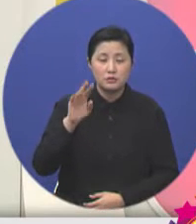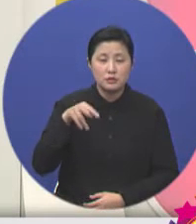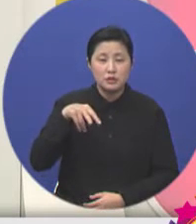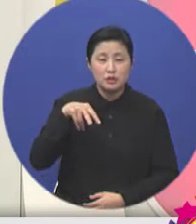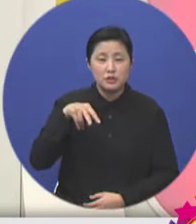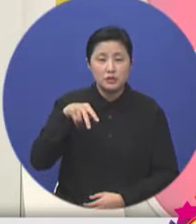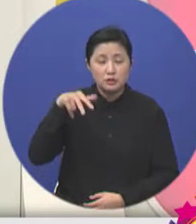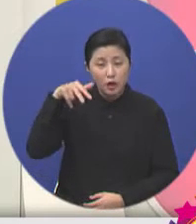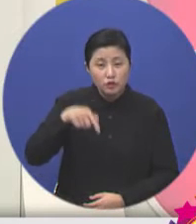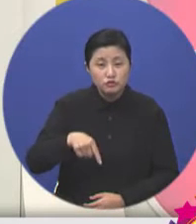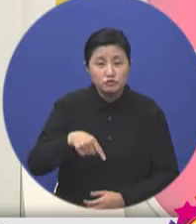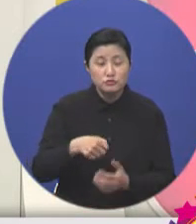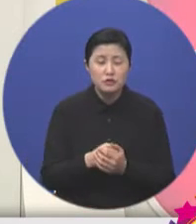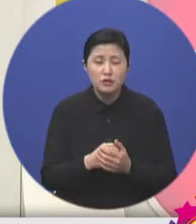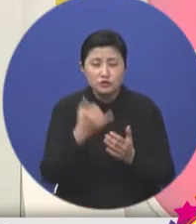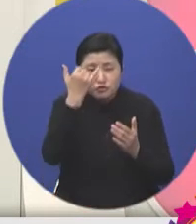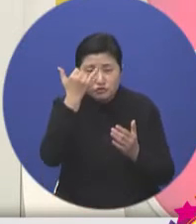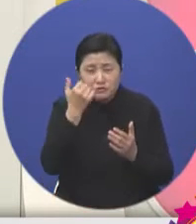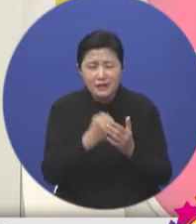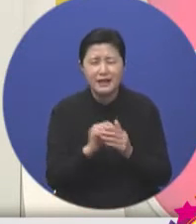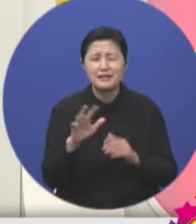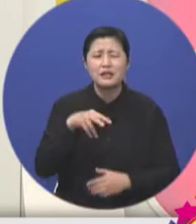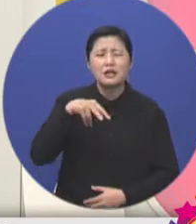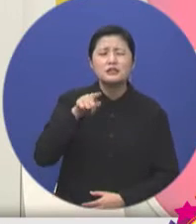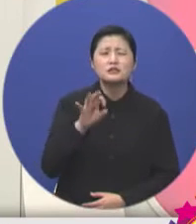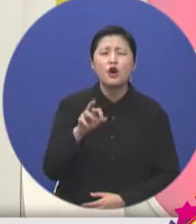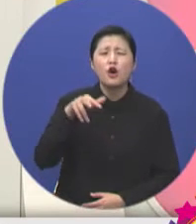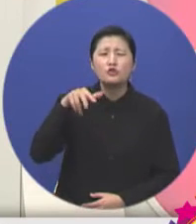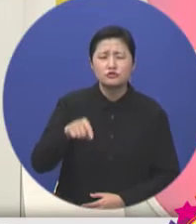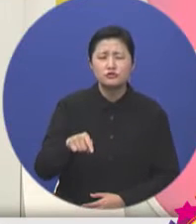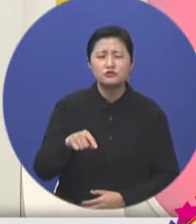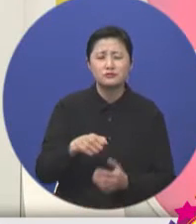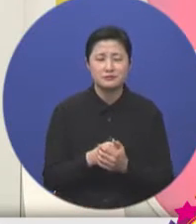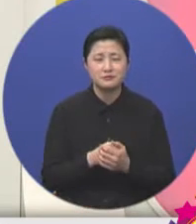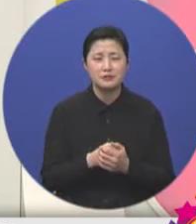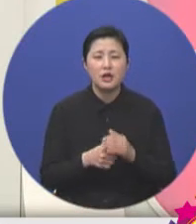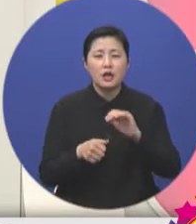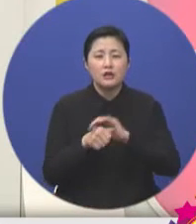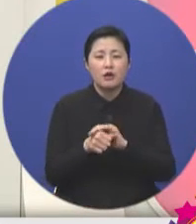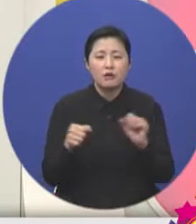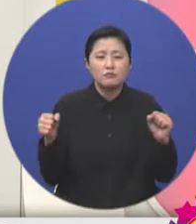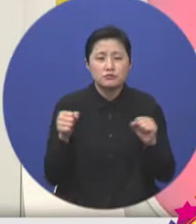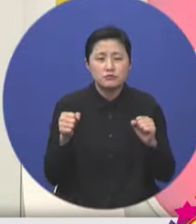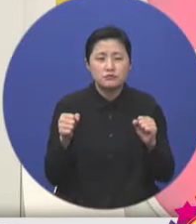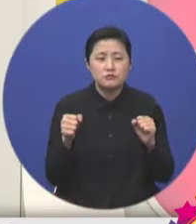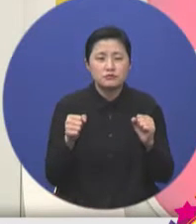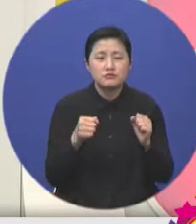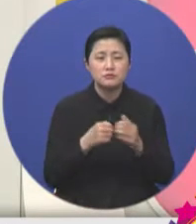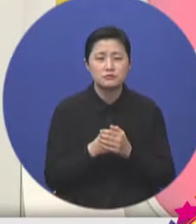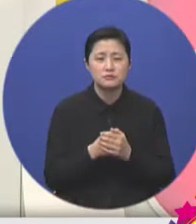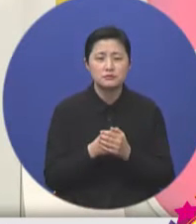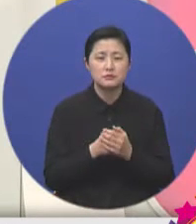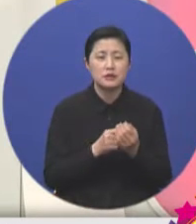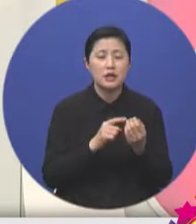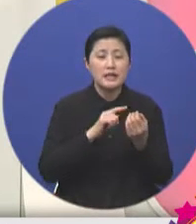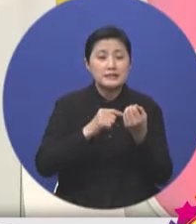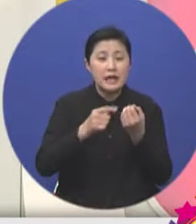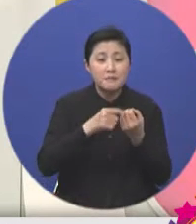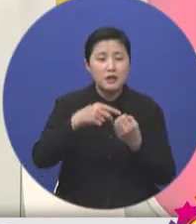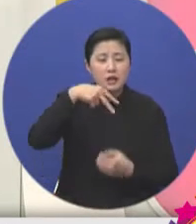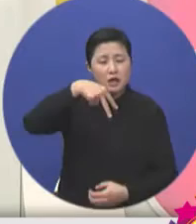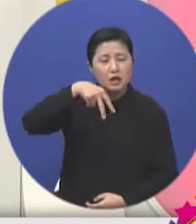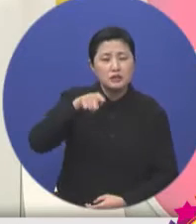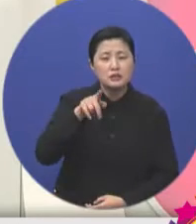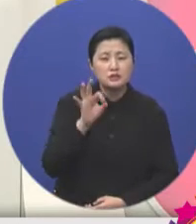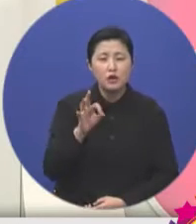성주 충주 성주 요 전라도 성주 말고요 저 경북 참외 한데 상주 예